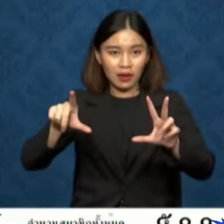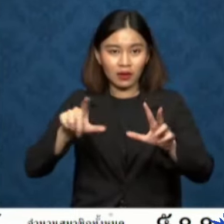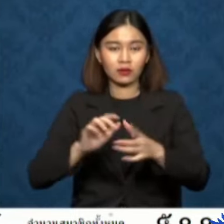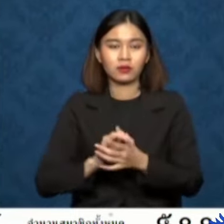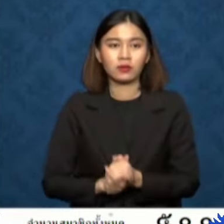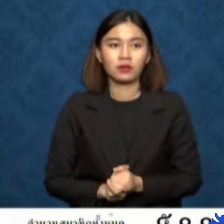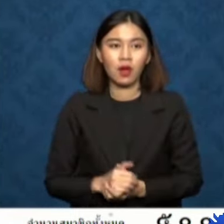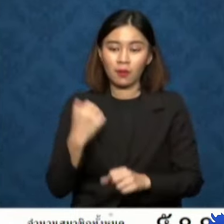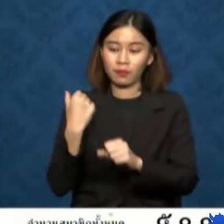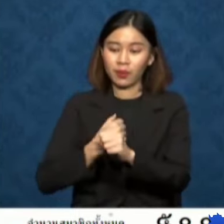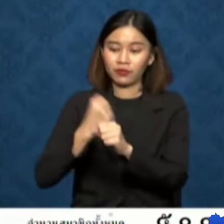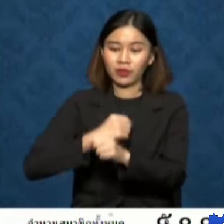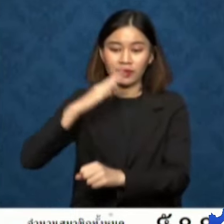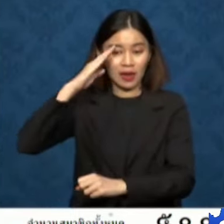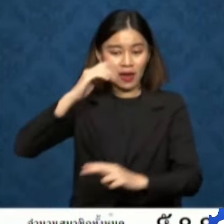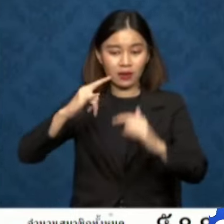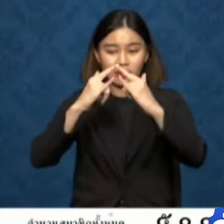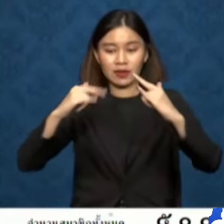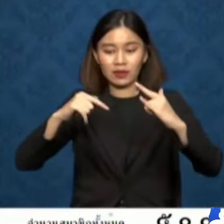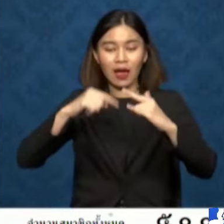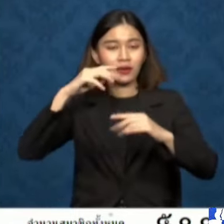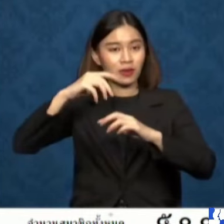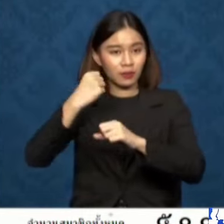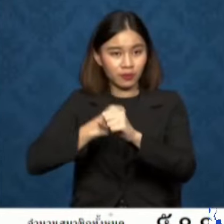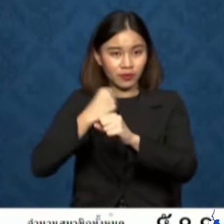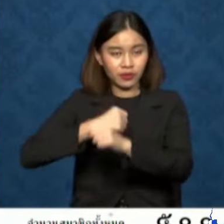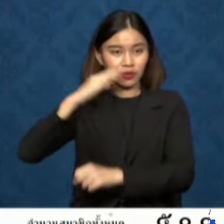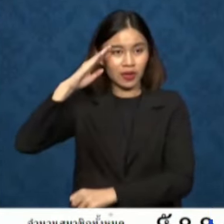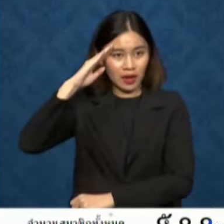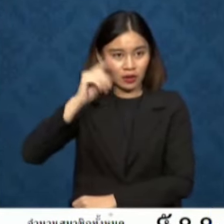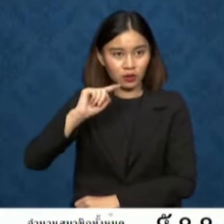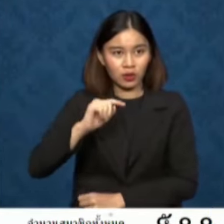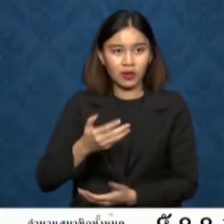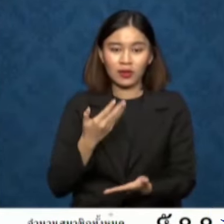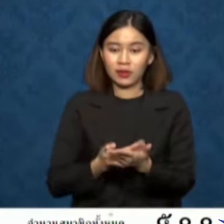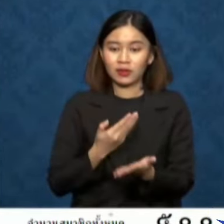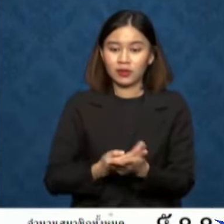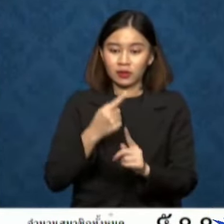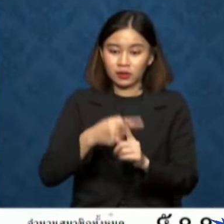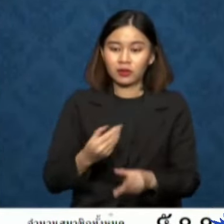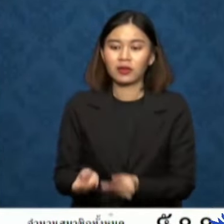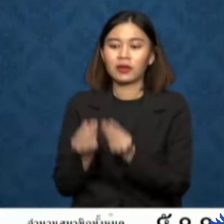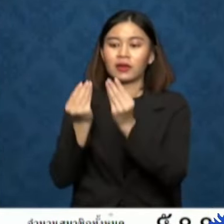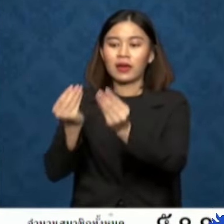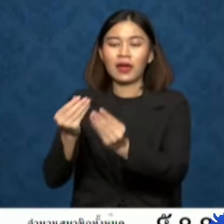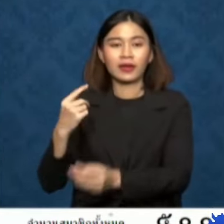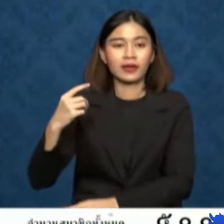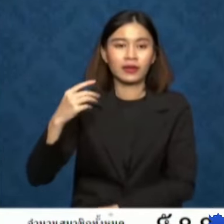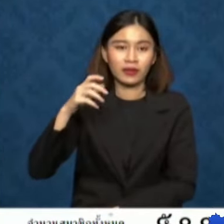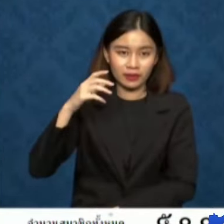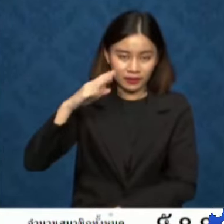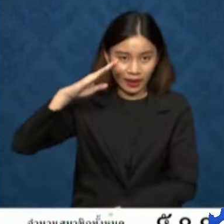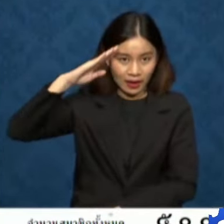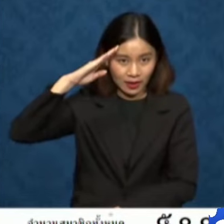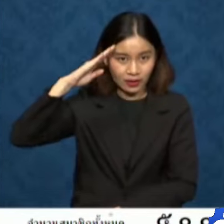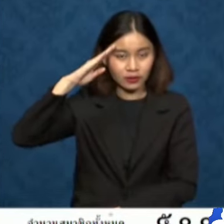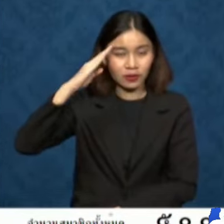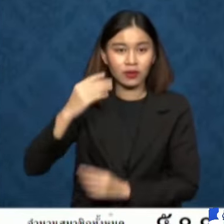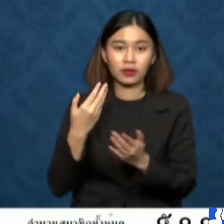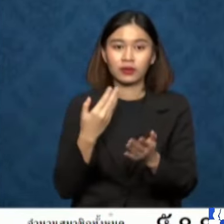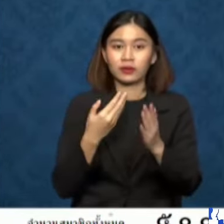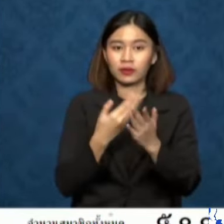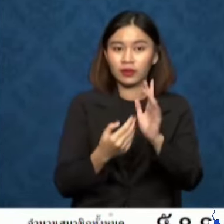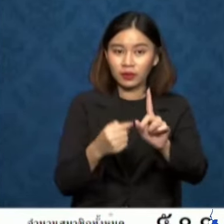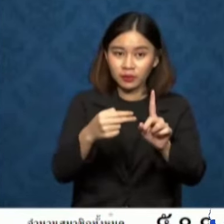ครับไปฝึกทหารในค่ายก็สามารถยกเงินเดือนให้กับนายพล 10,000